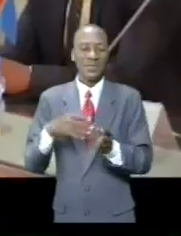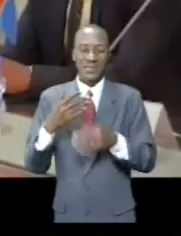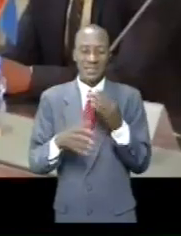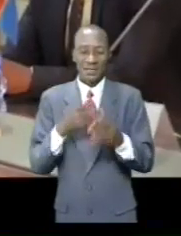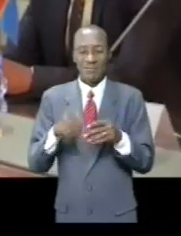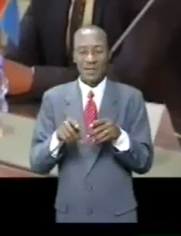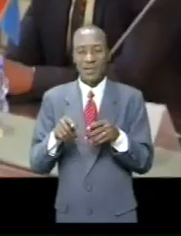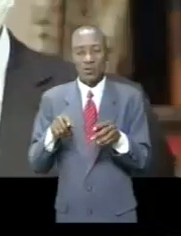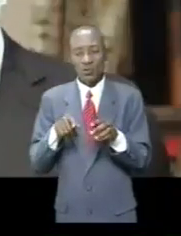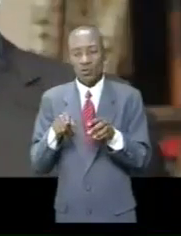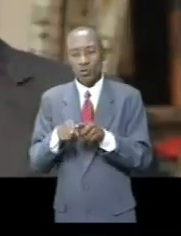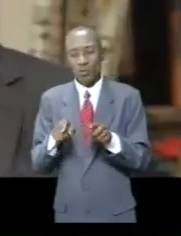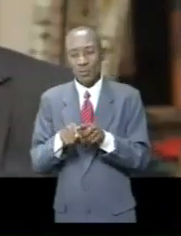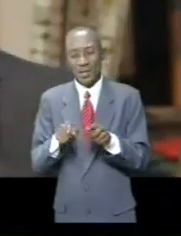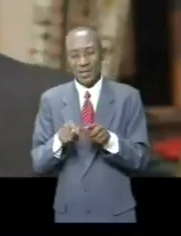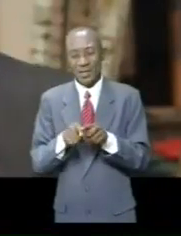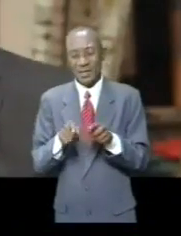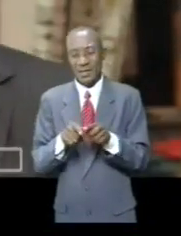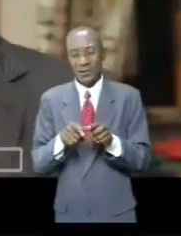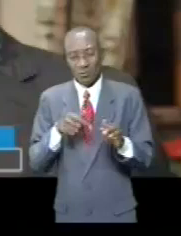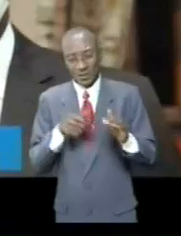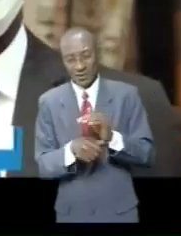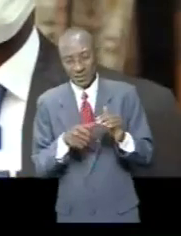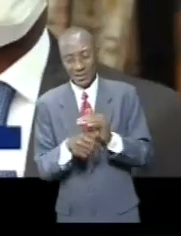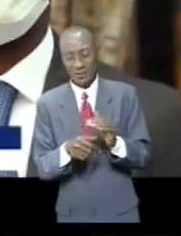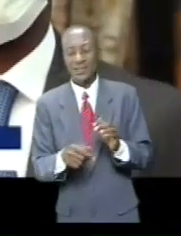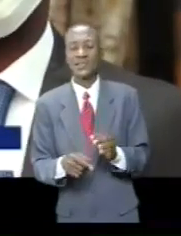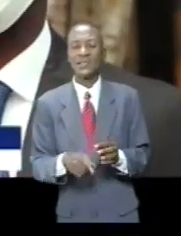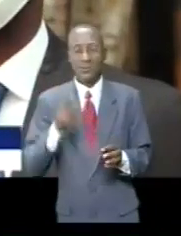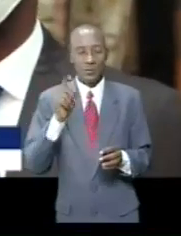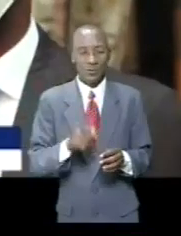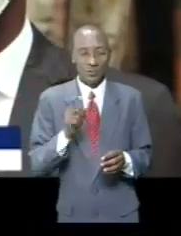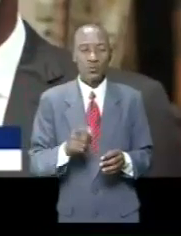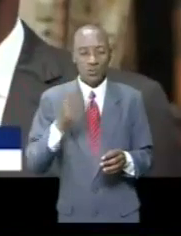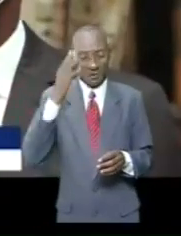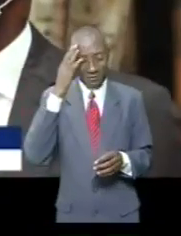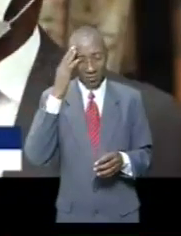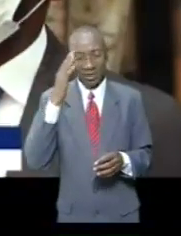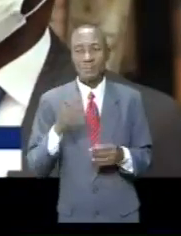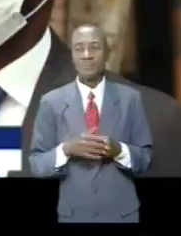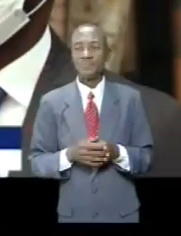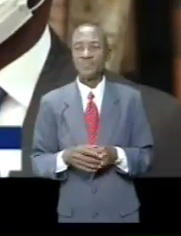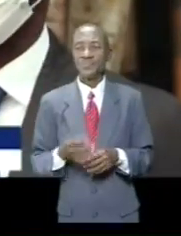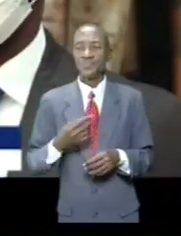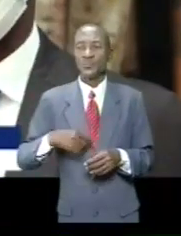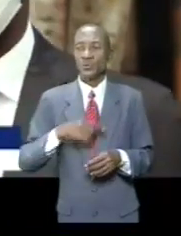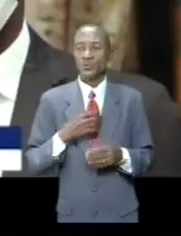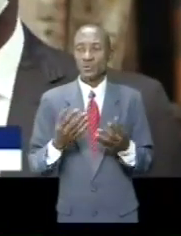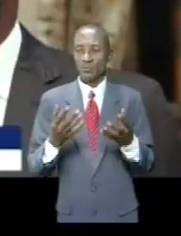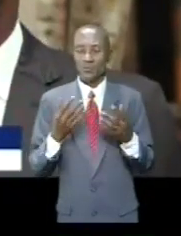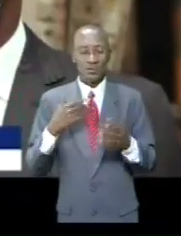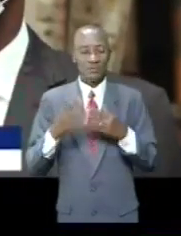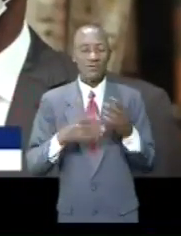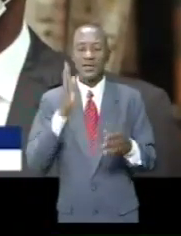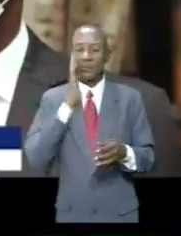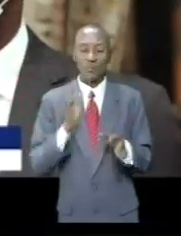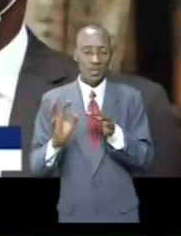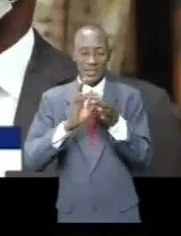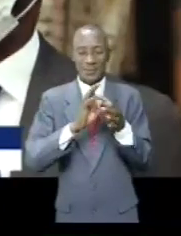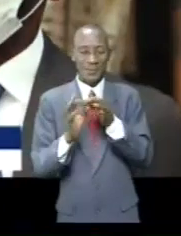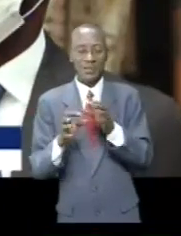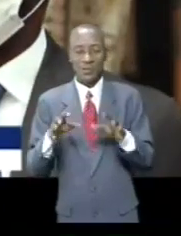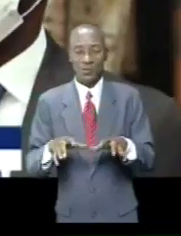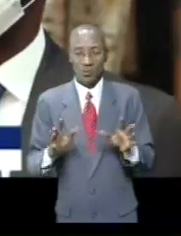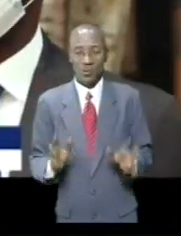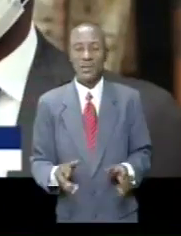se formaliser. Nous avons mis ce cadre pour faire en sorte que l'entrepreneuriat congolais, parce que j'insiste pour les entrepreneurs congolais, pas seulement les PME,